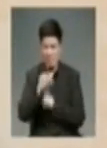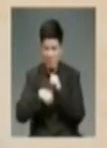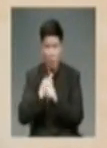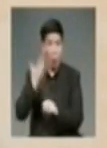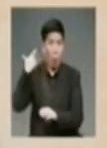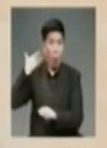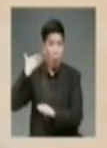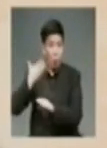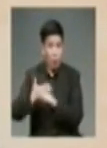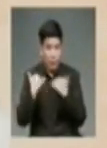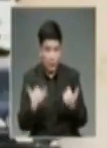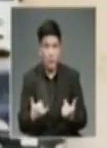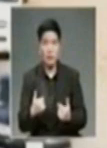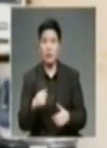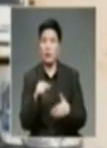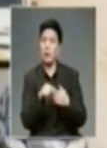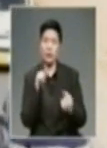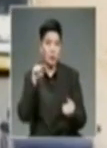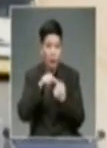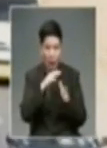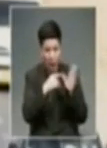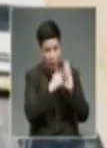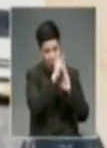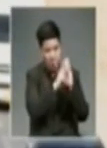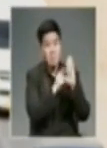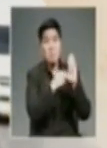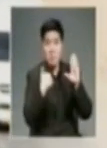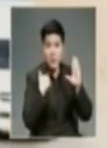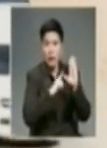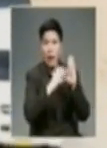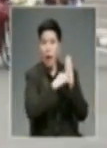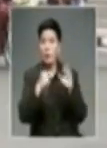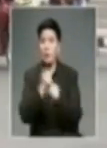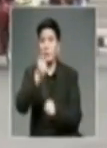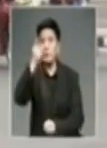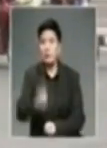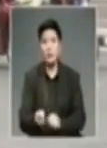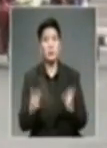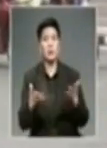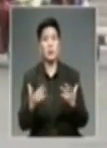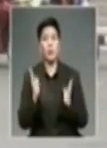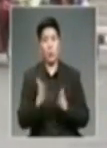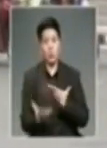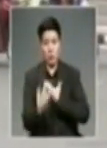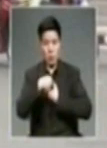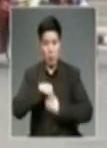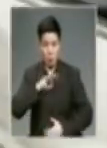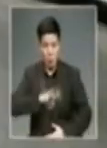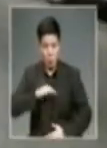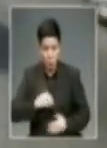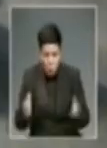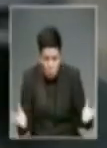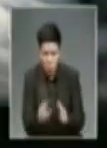ครับหลายเรื่องไม่นำไปสู่การปฏิบัติอย่างจริงจังที่สำคัญก็คือเราไม่ได้สร้างจิตสำนึกหรือว่าส่งเส